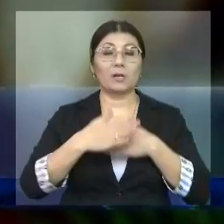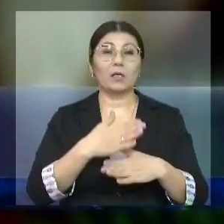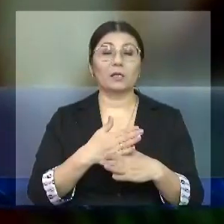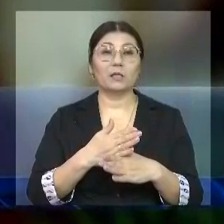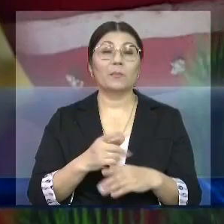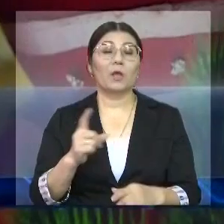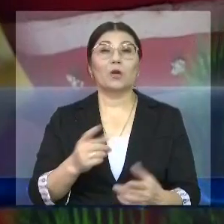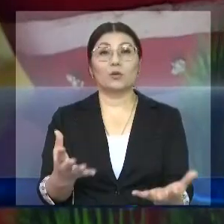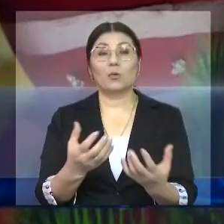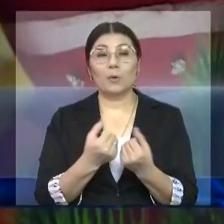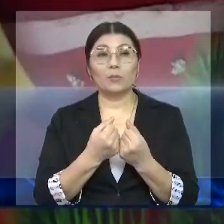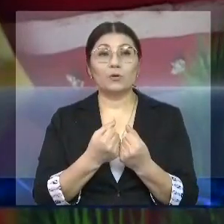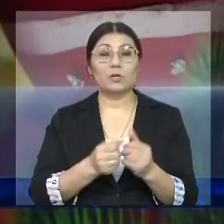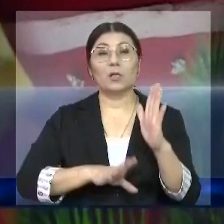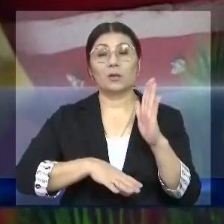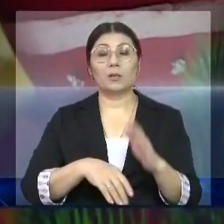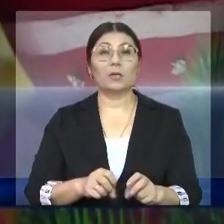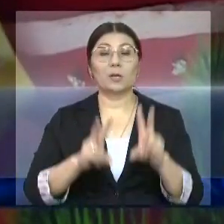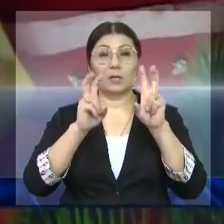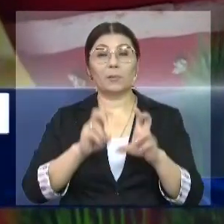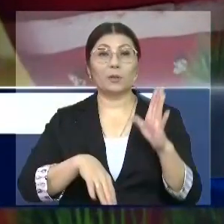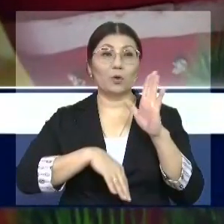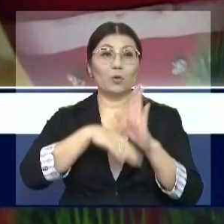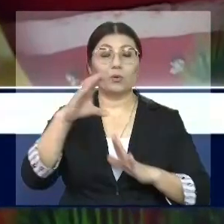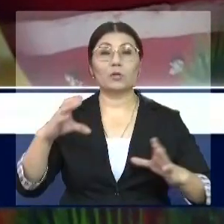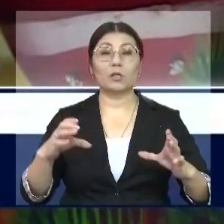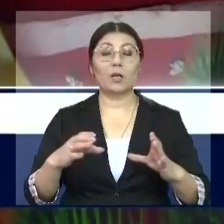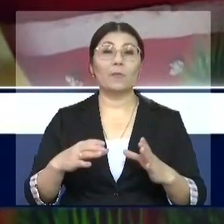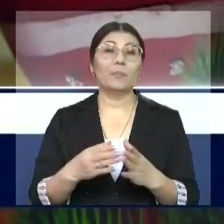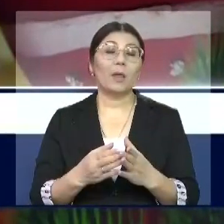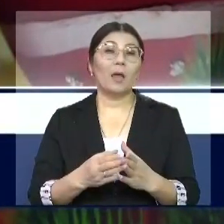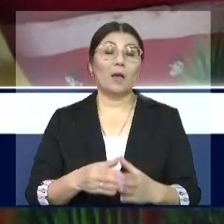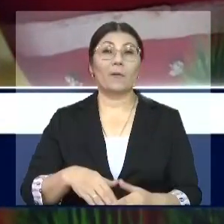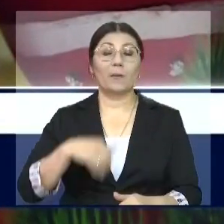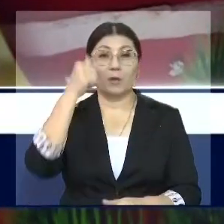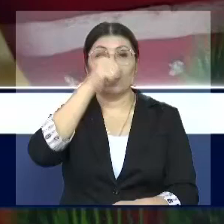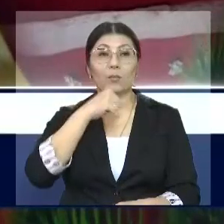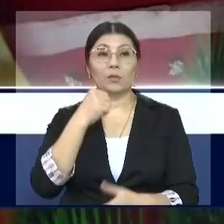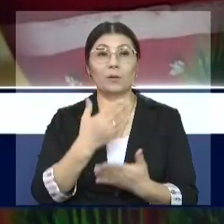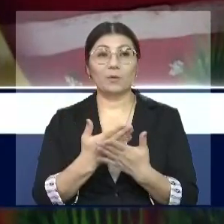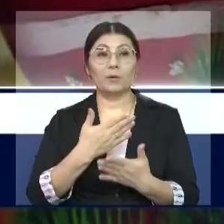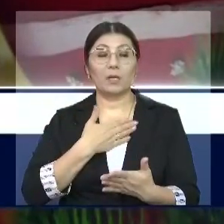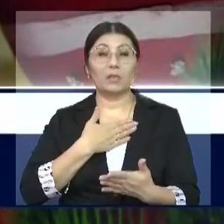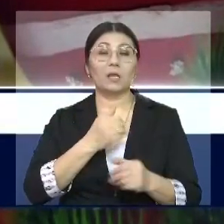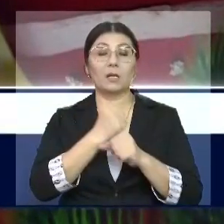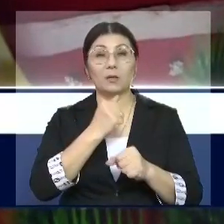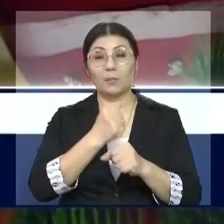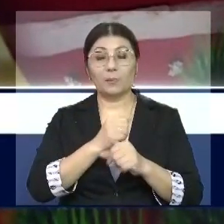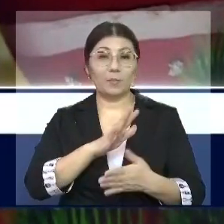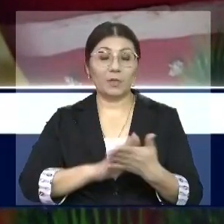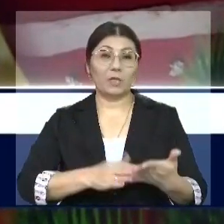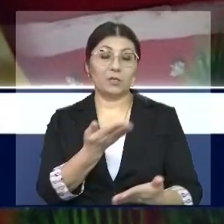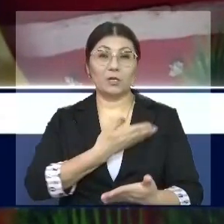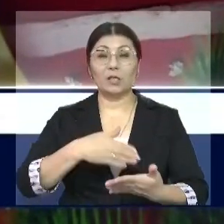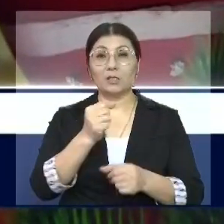за получение номинации «Лучшие предприятия года». Я думаю, что это логическое продолжение нашей работы, которую мы проделали